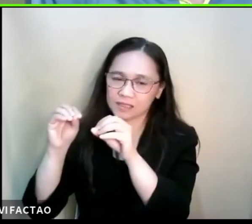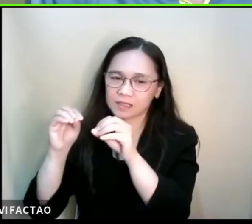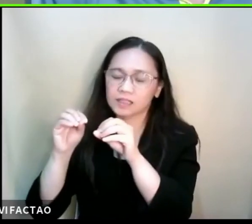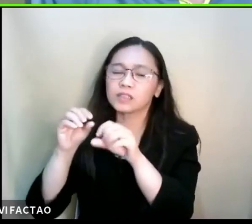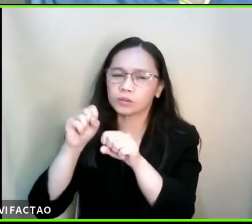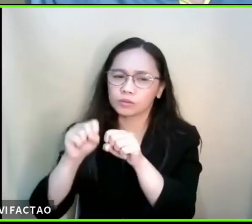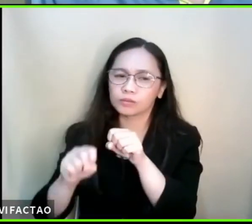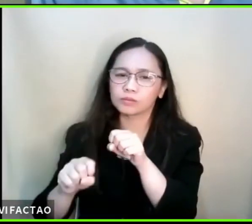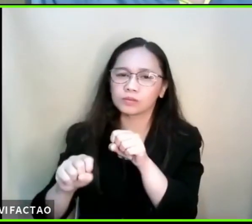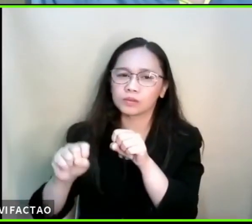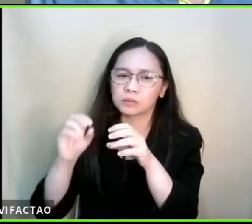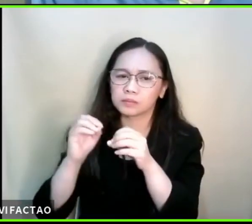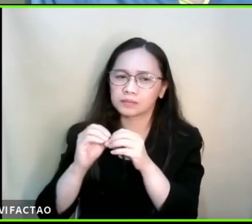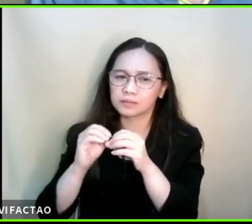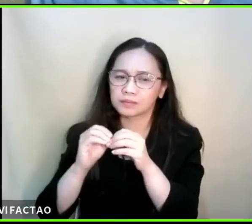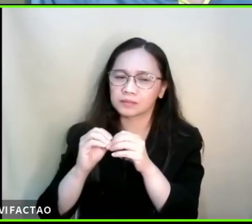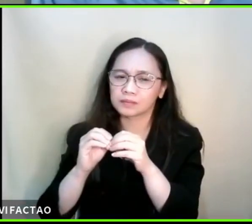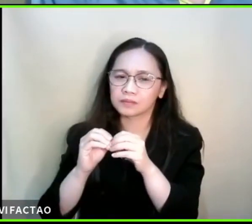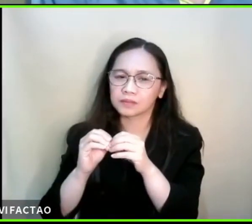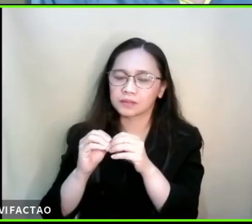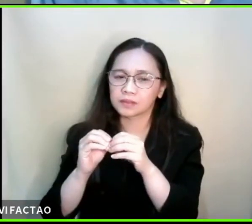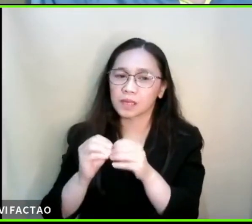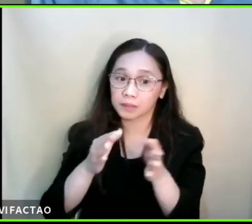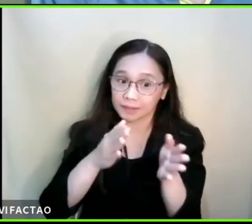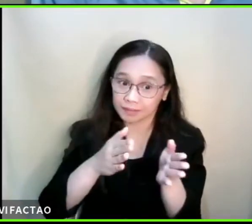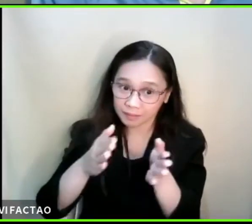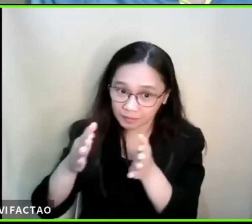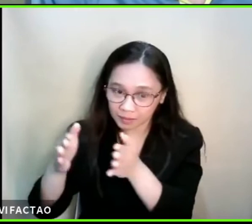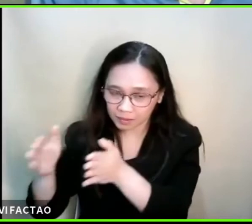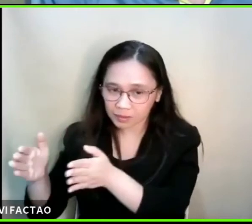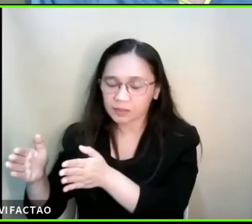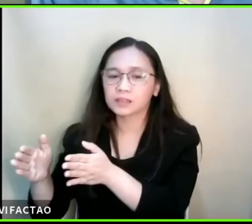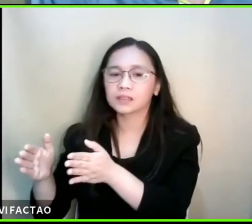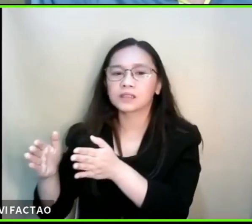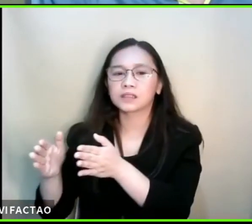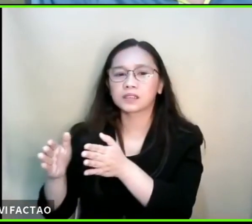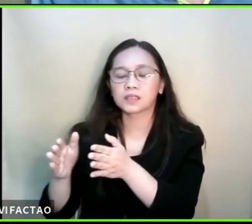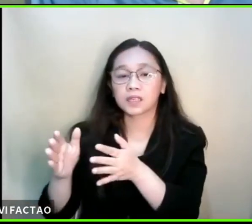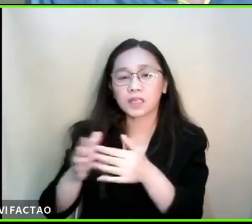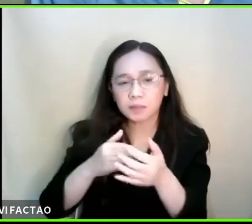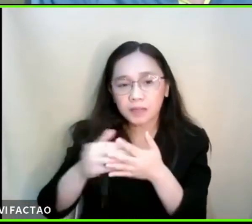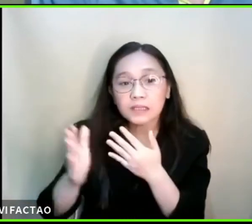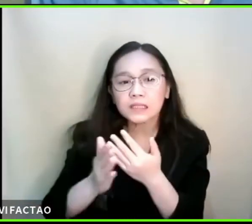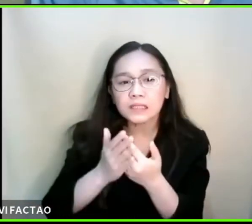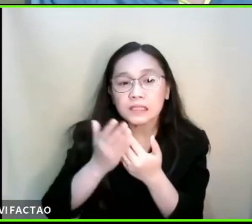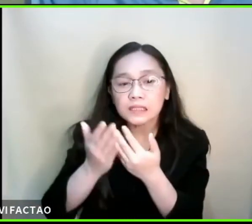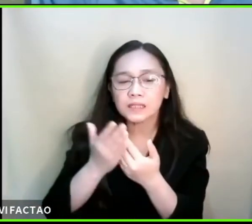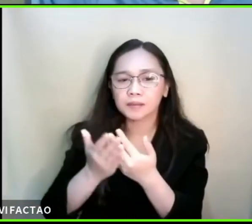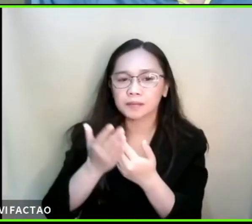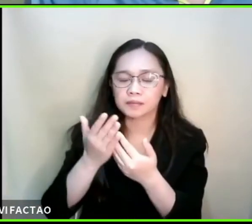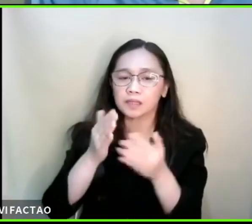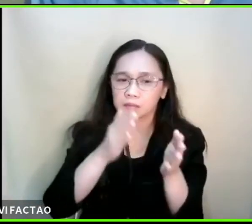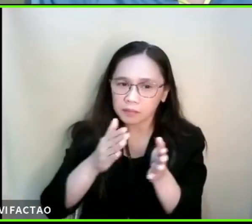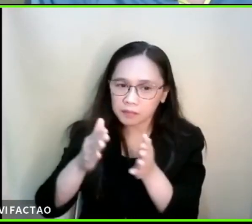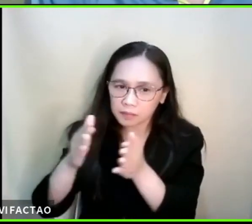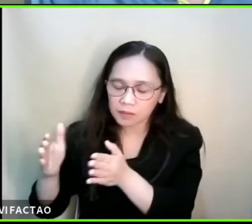mas maging siguro maayos, no, at kahit na simple pero maayos, no, ang